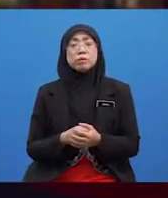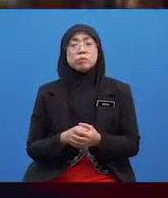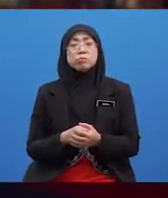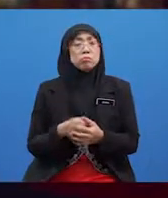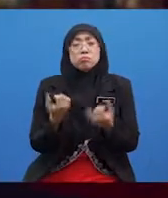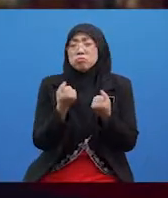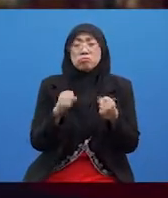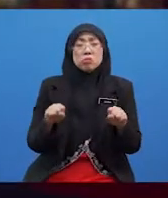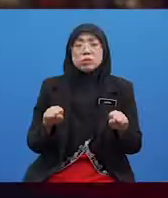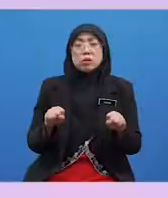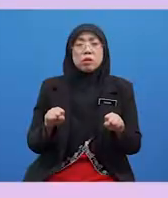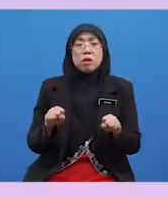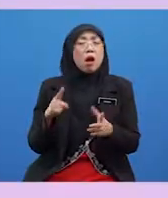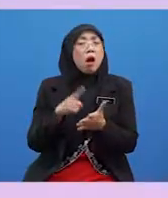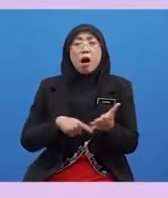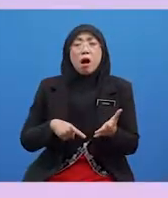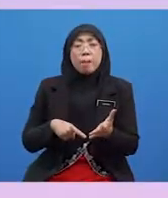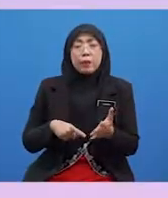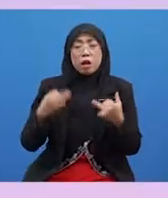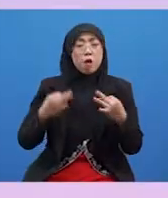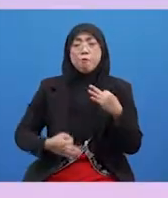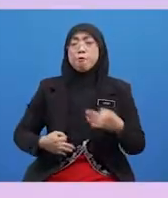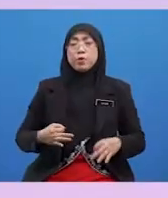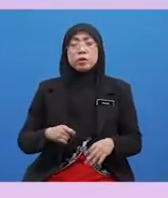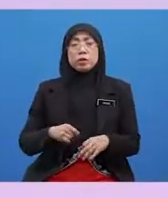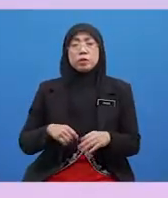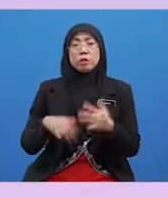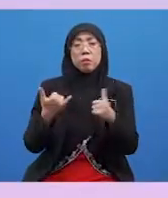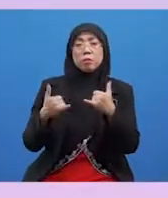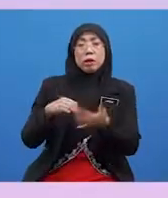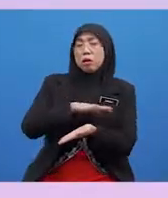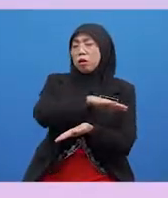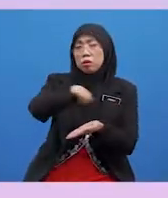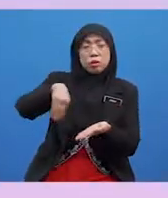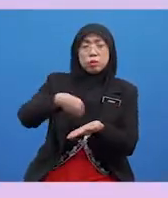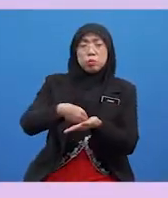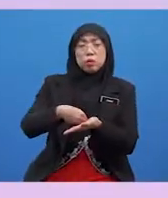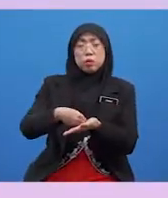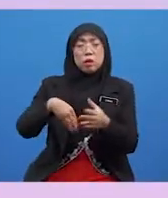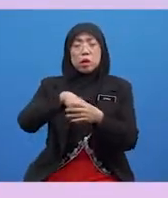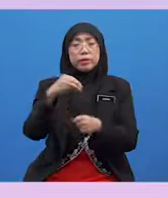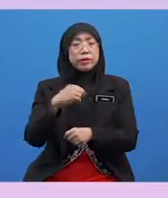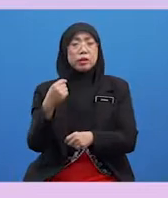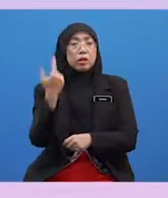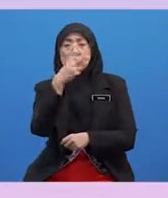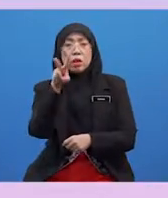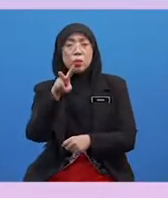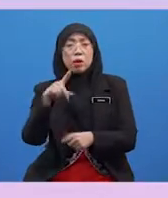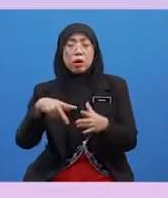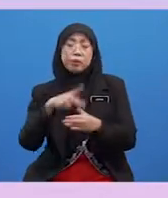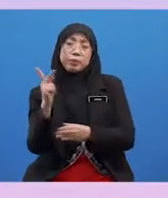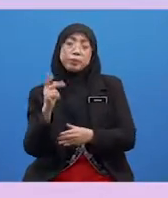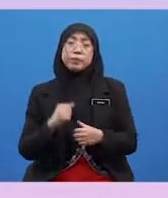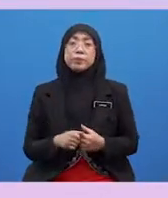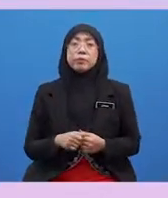cuba ingat semula apa yang telah dipelajari. Uji minda. Soalan pertama, nyatakan berapa lakuan